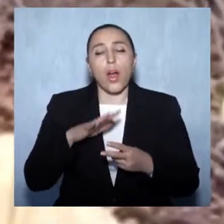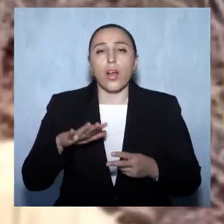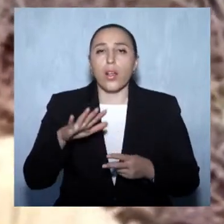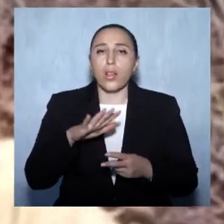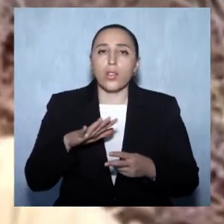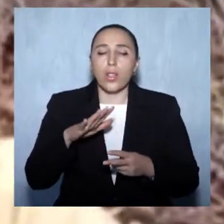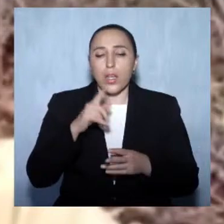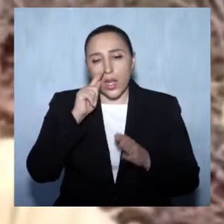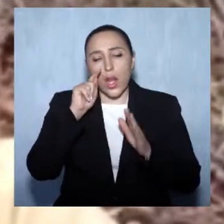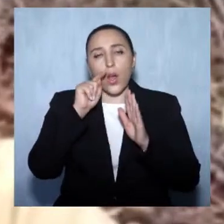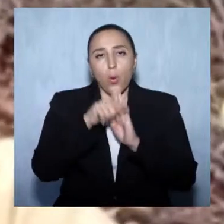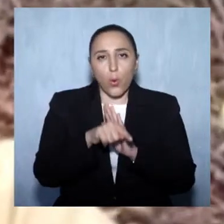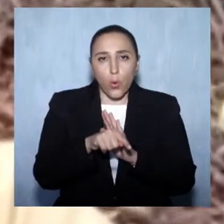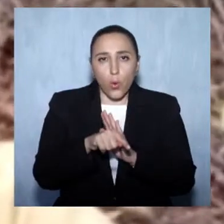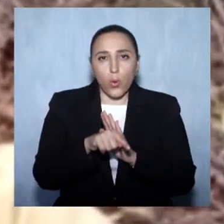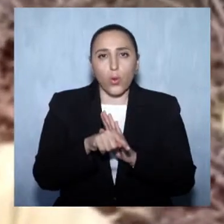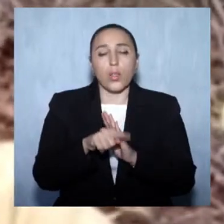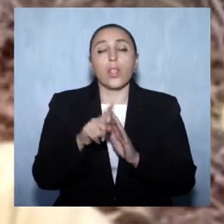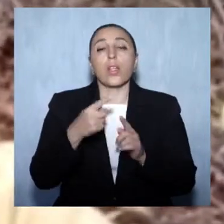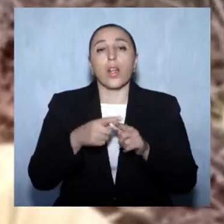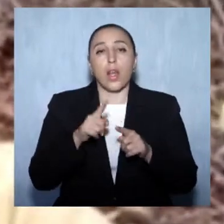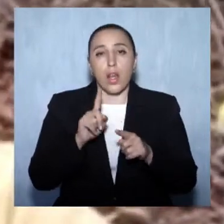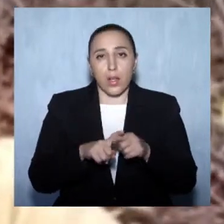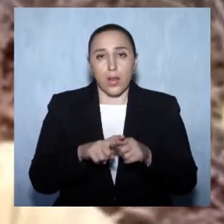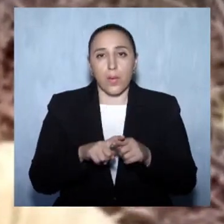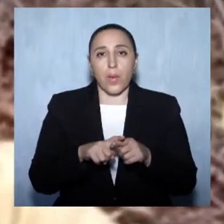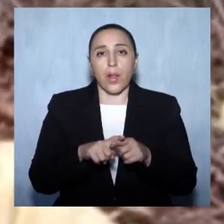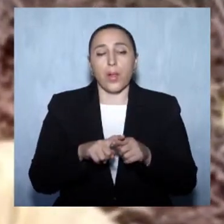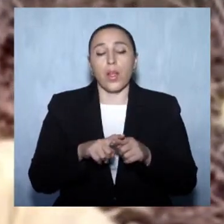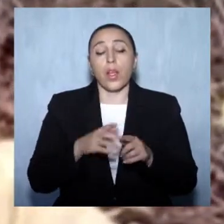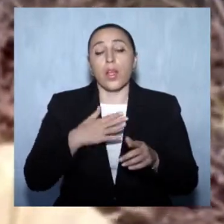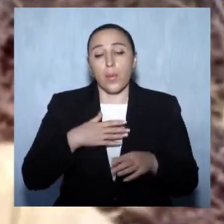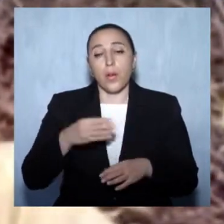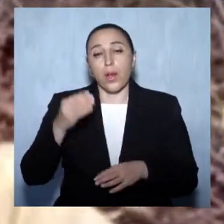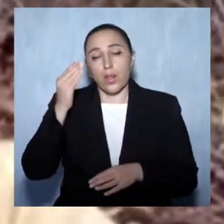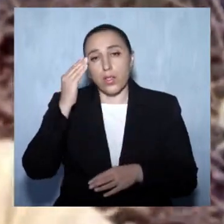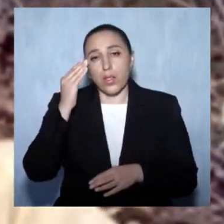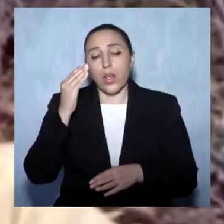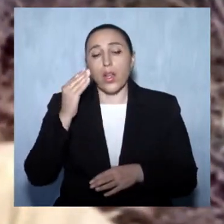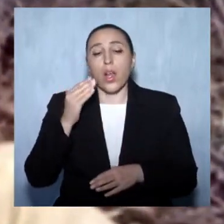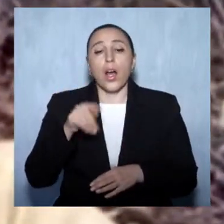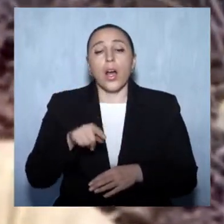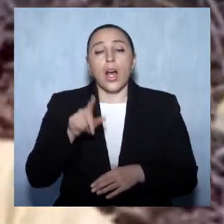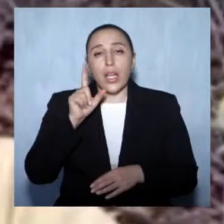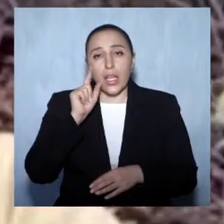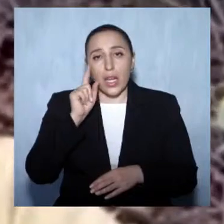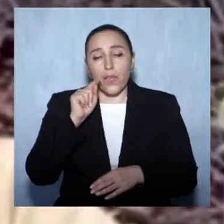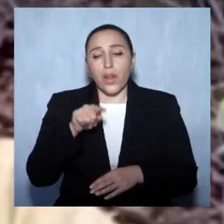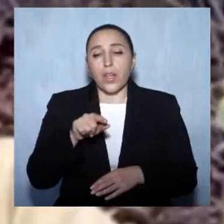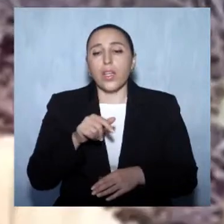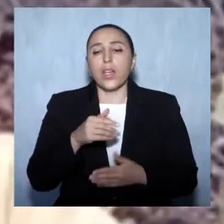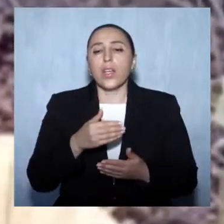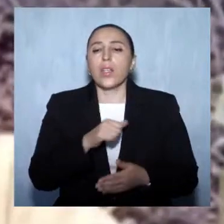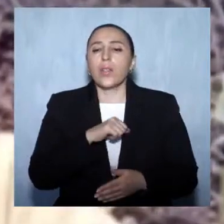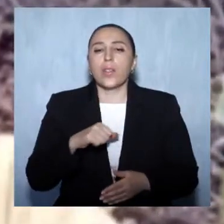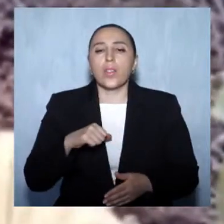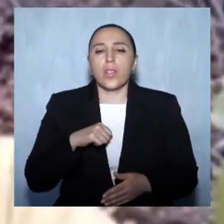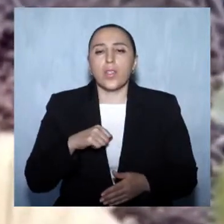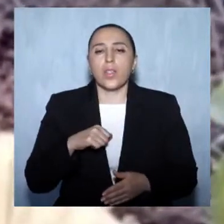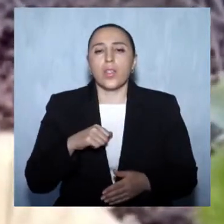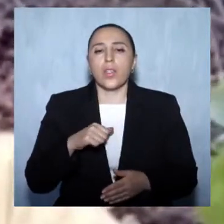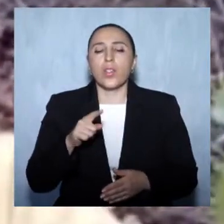տարած ներխուժումներ կատարելու, եւ այդ է պատճառը, որ կարծում եմ պաշտոնական Երևանը փորձում է իր կողմից